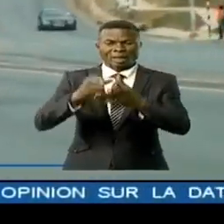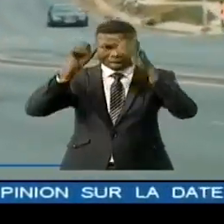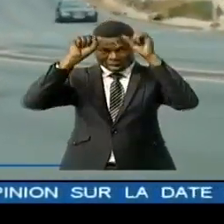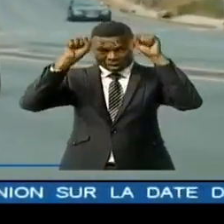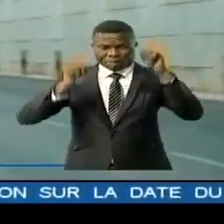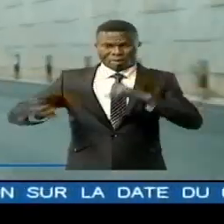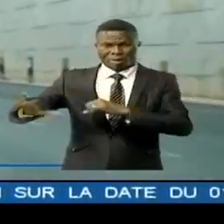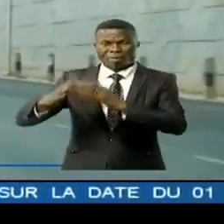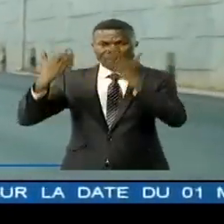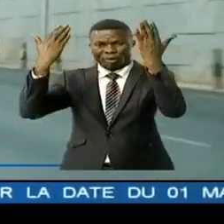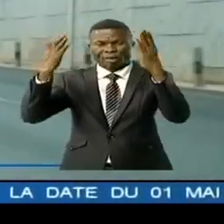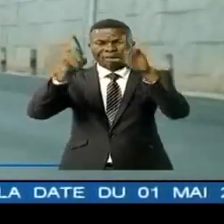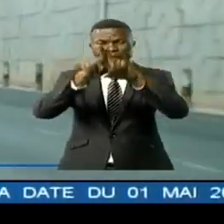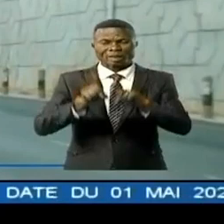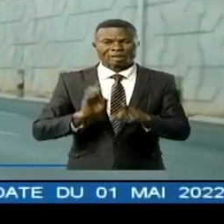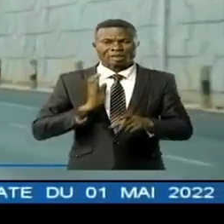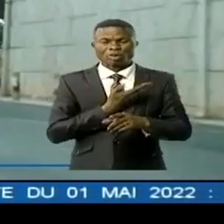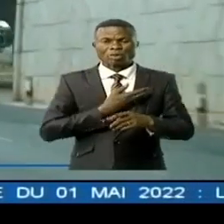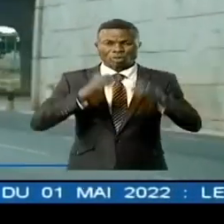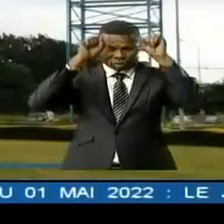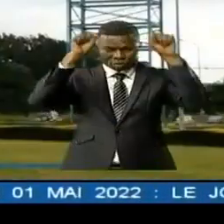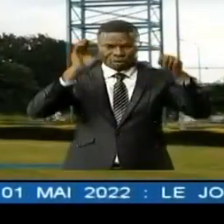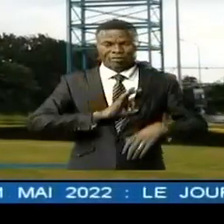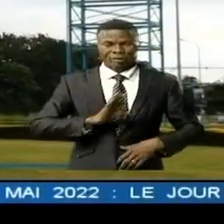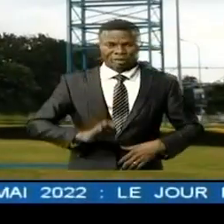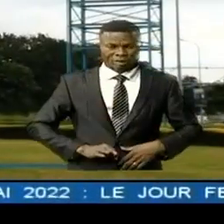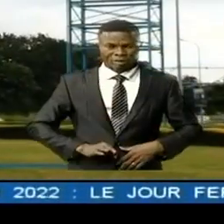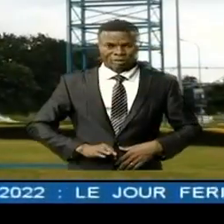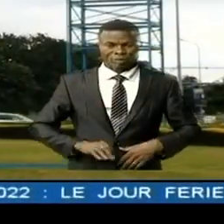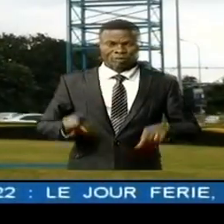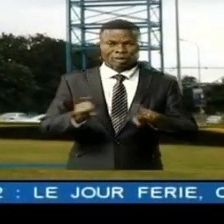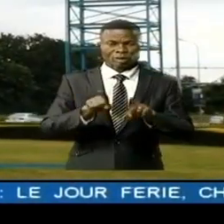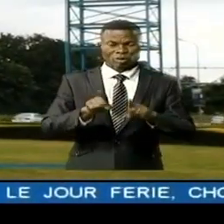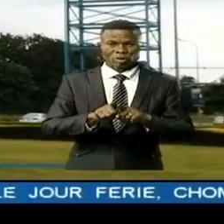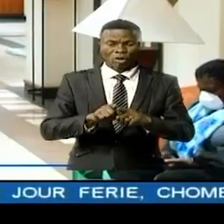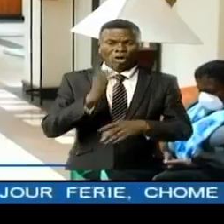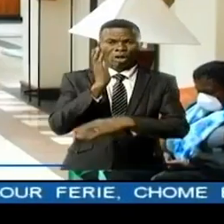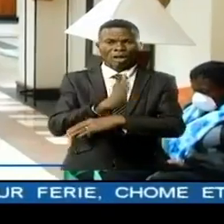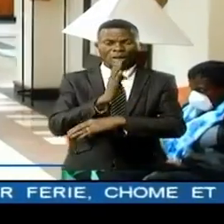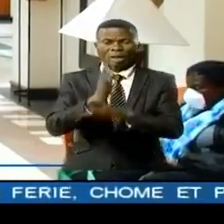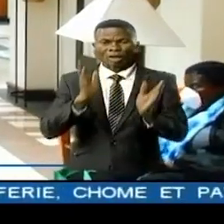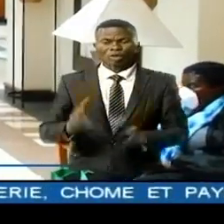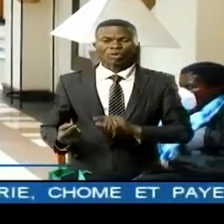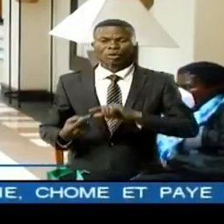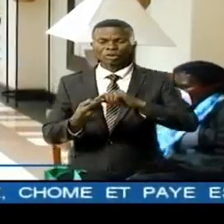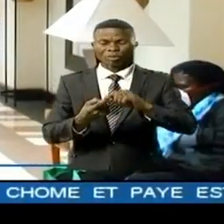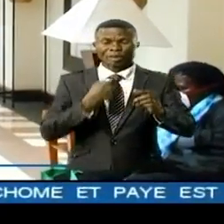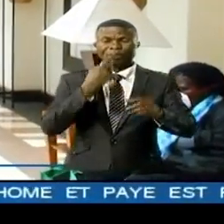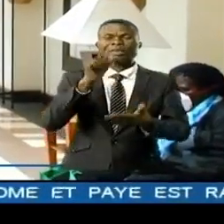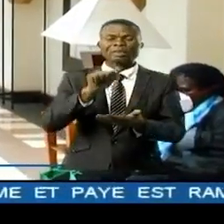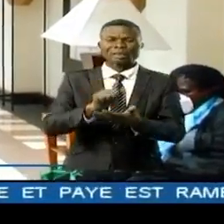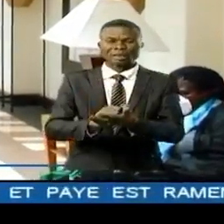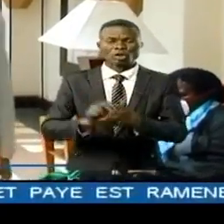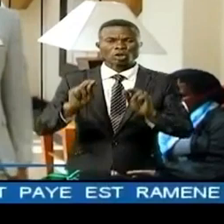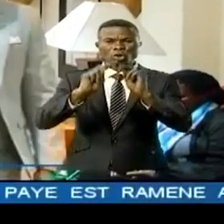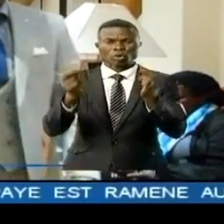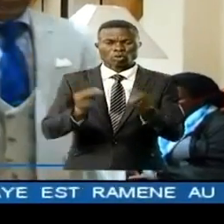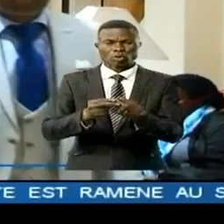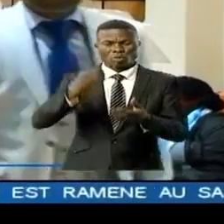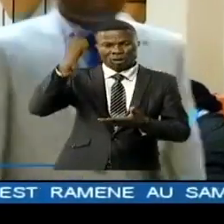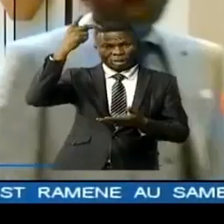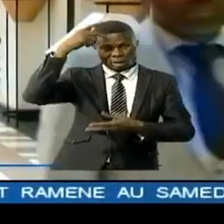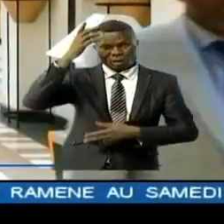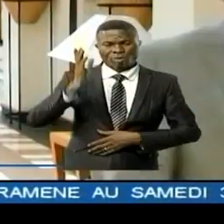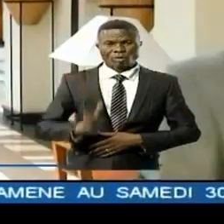inde' et félix antoine tshisekedi shlomo tel que le précise le conseil principal du chef de l'état au collège de la diplomatie